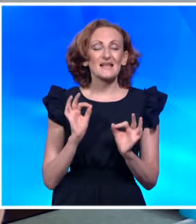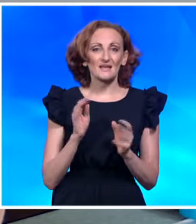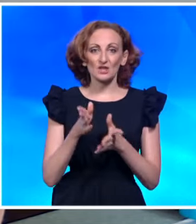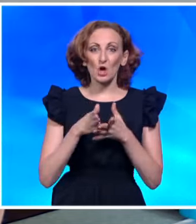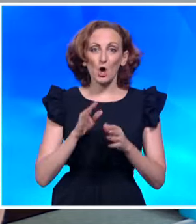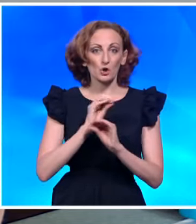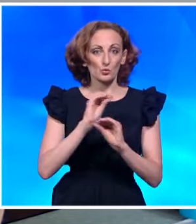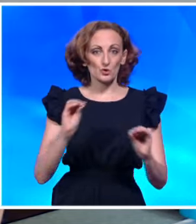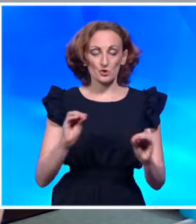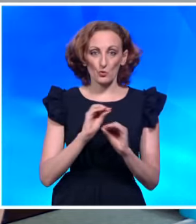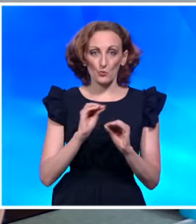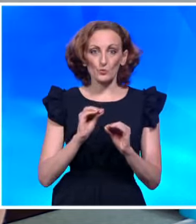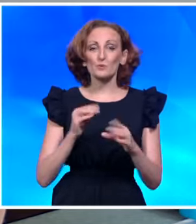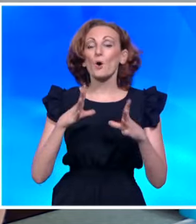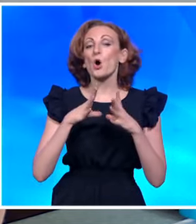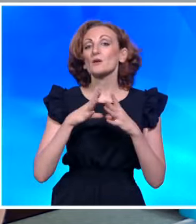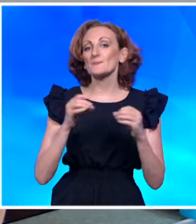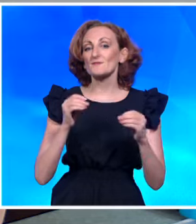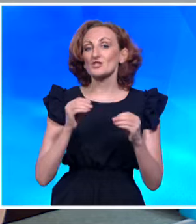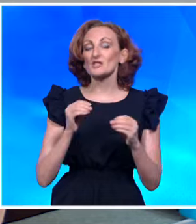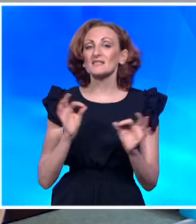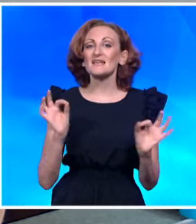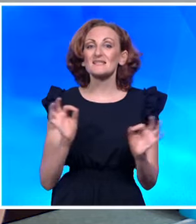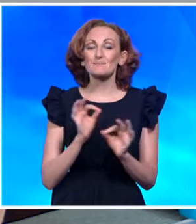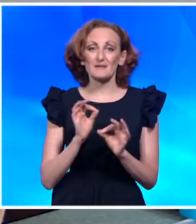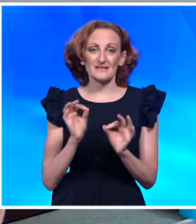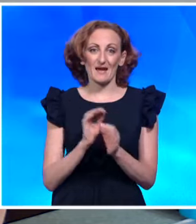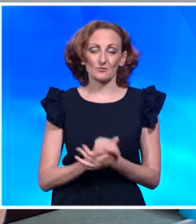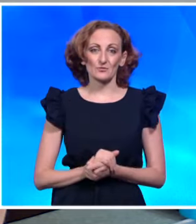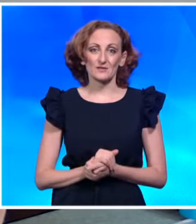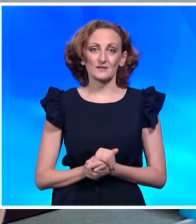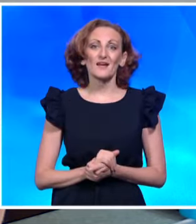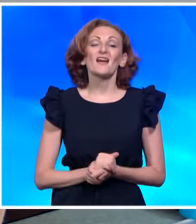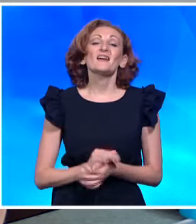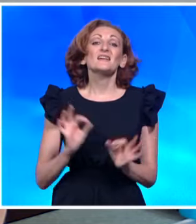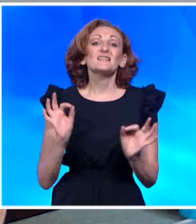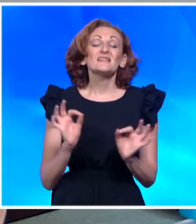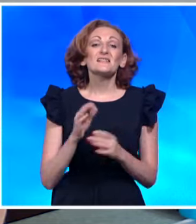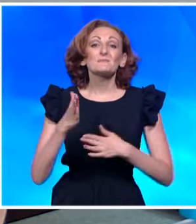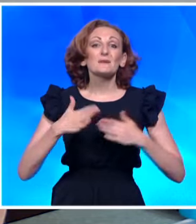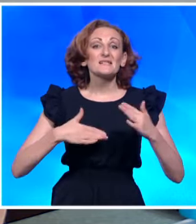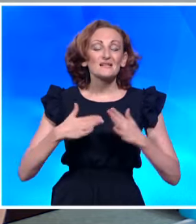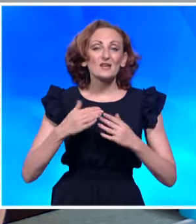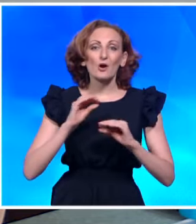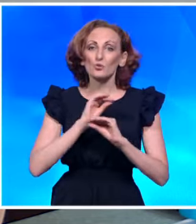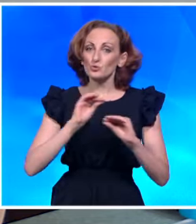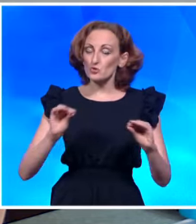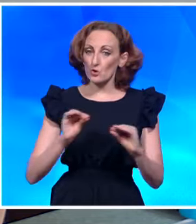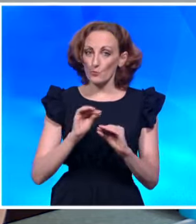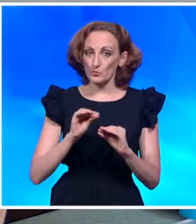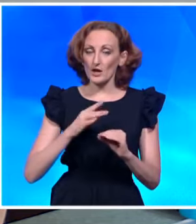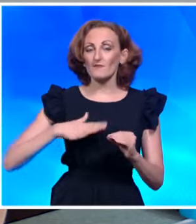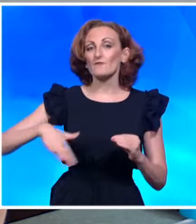така наречените дефицитни специалности и към специализанти, които се обучават в